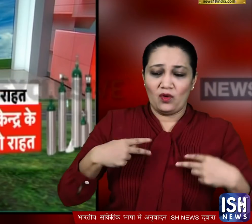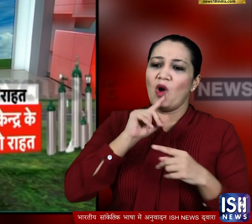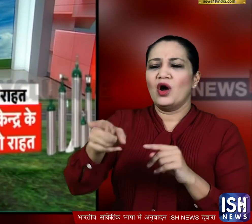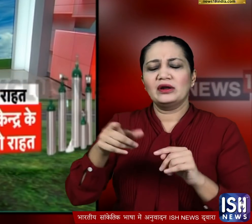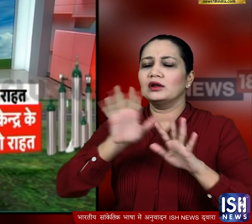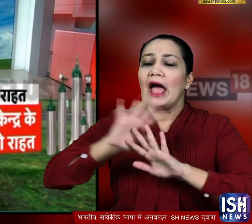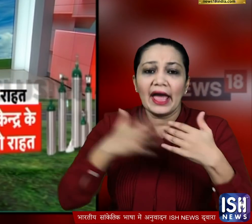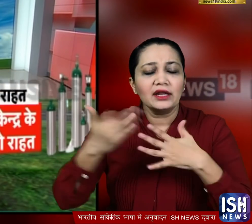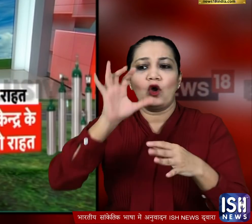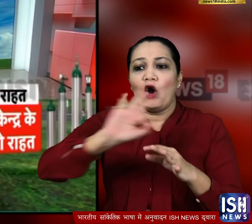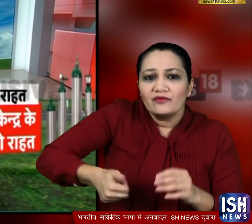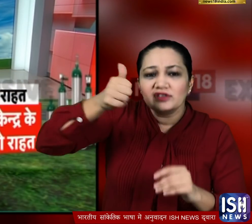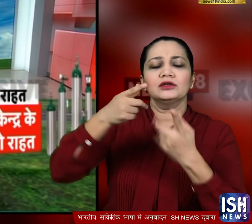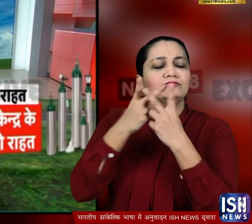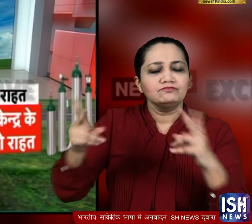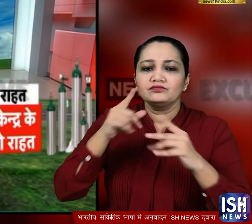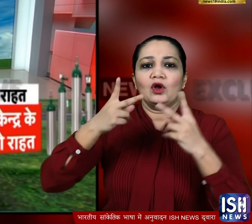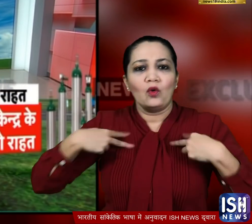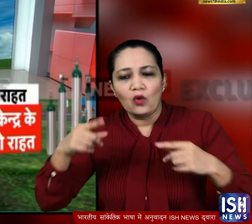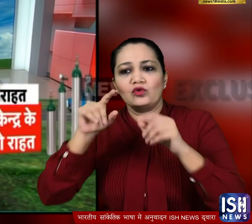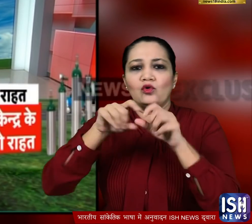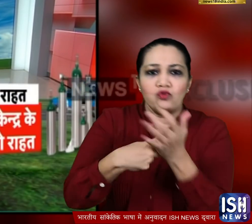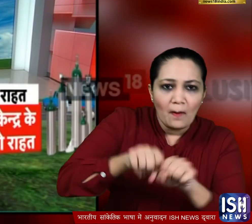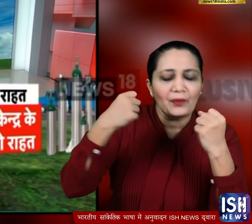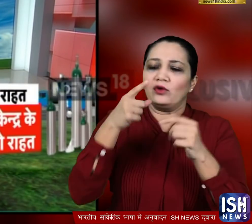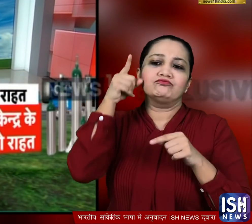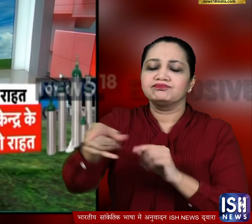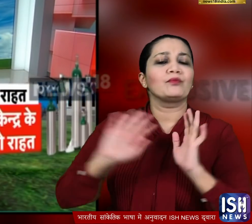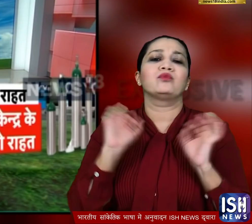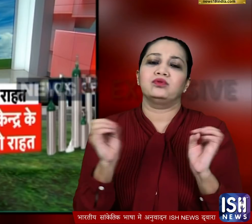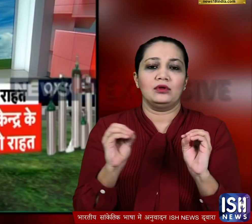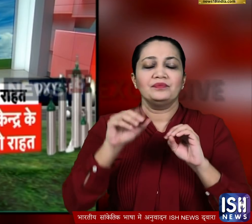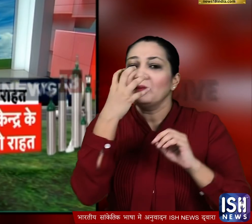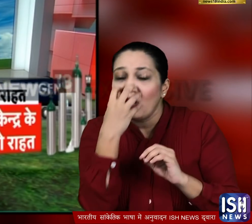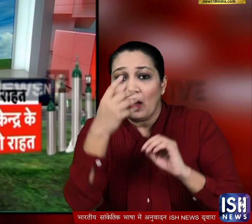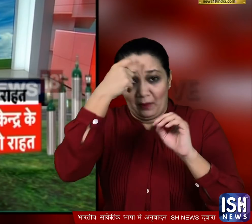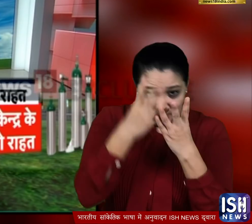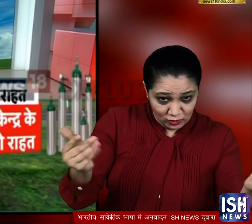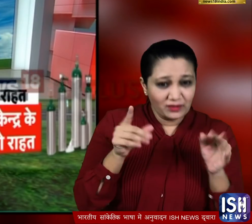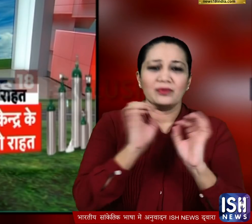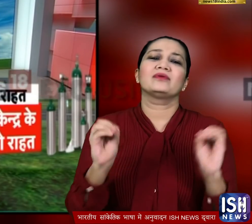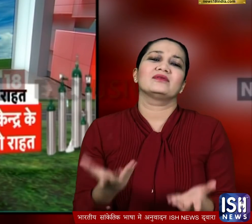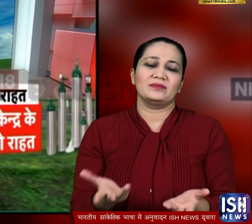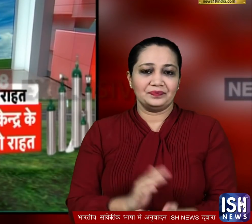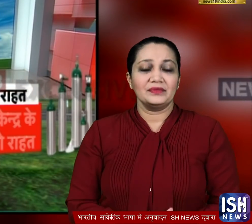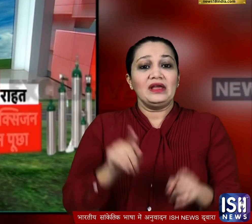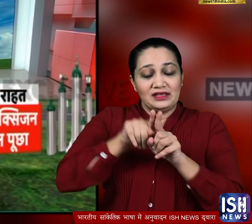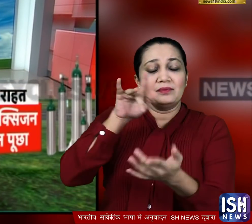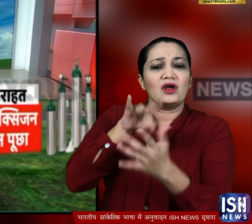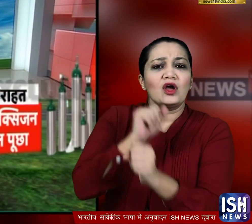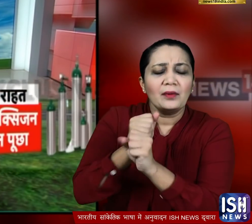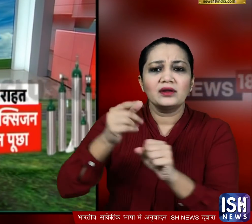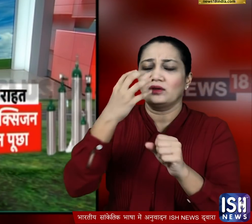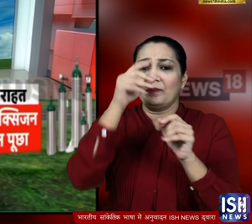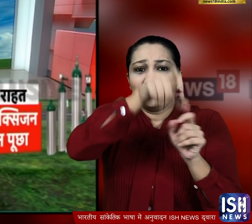ने आदेश दिया कि किसी भी अधिकारी पर कोर्ट की अवमानना का मुकदमा नहीं चलेगा, क्योंकि इससे ऑक्सीजन की सप्लाई नहीं होगी। साथ ही केंद्र सरकार से